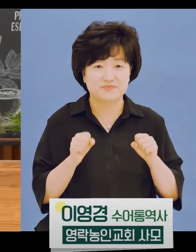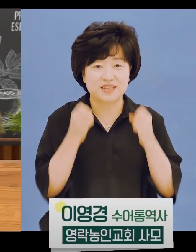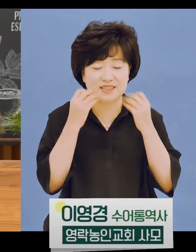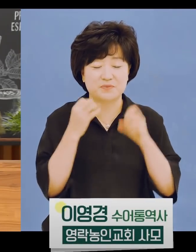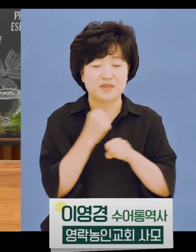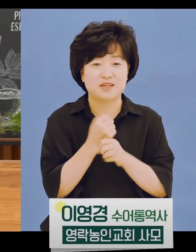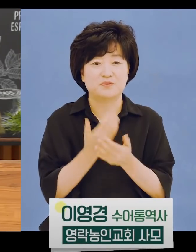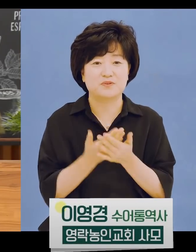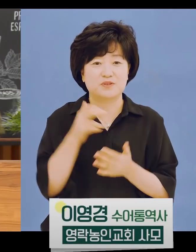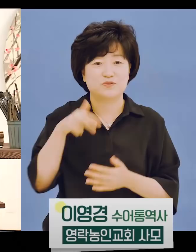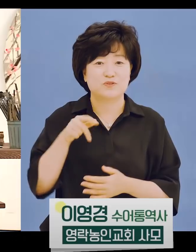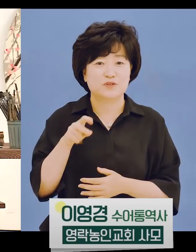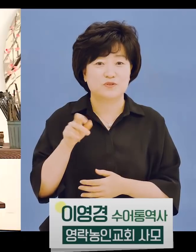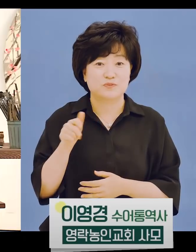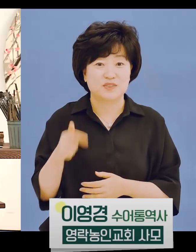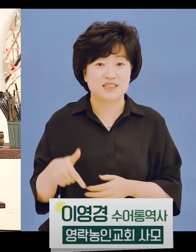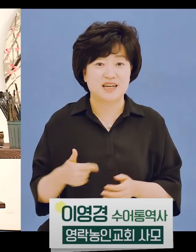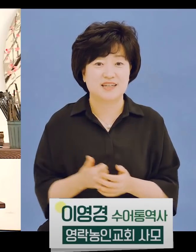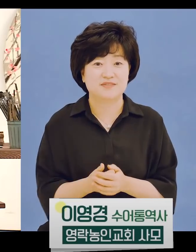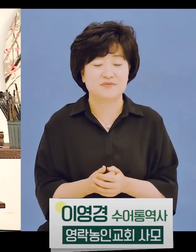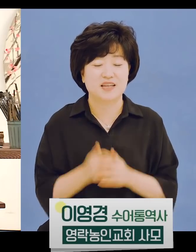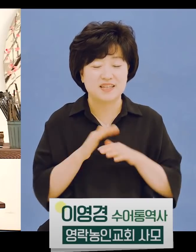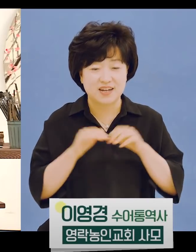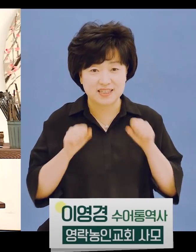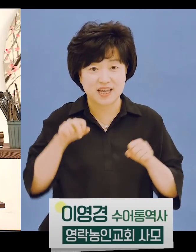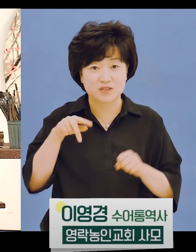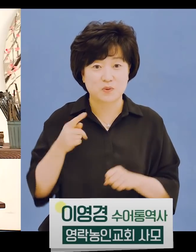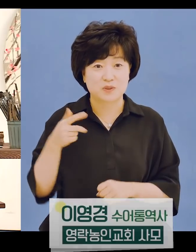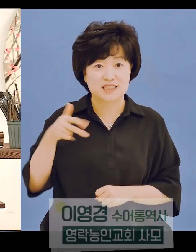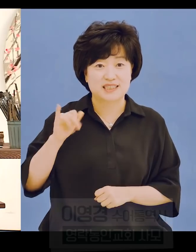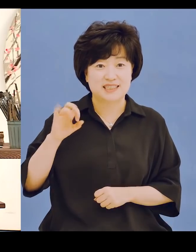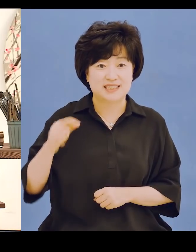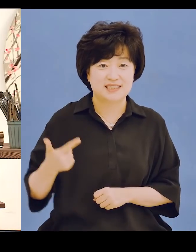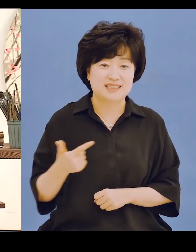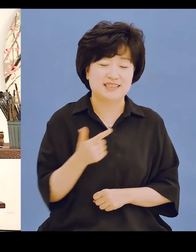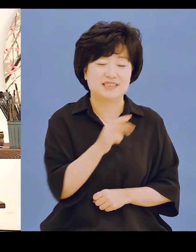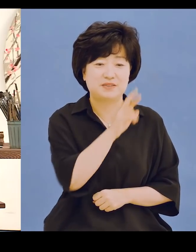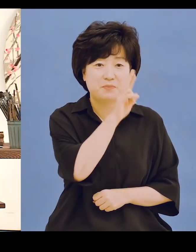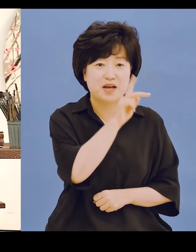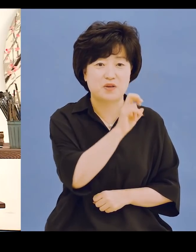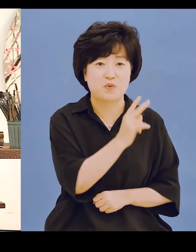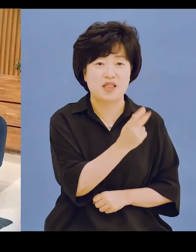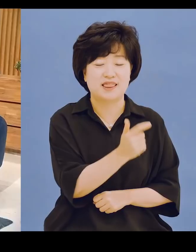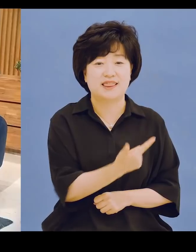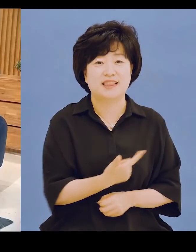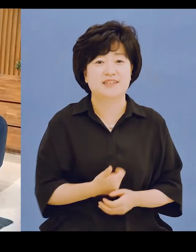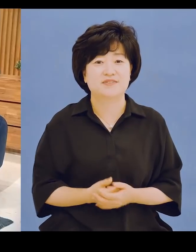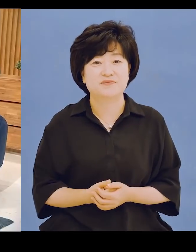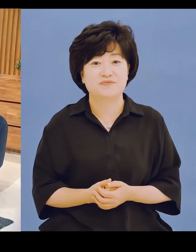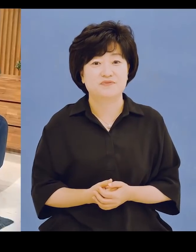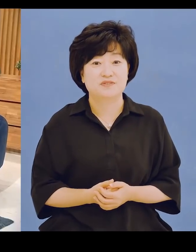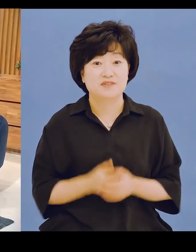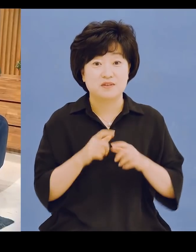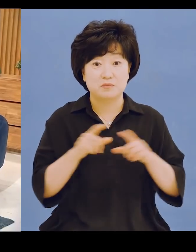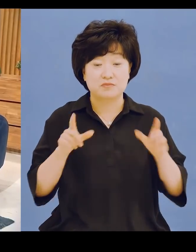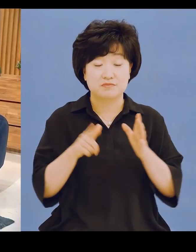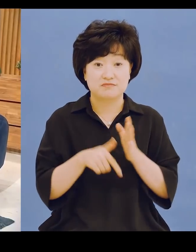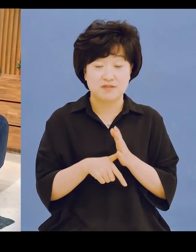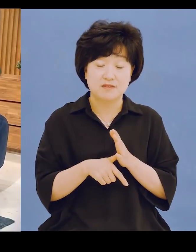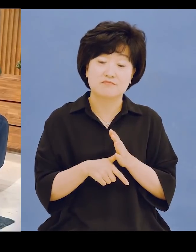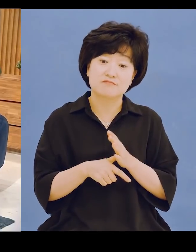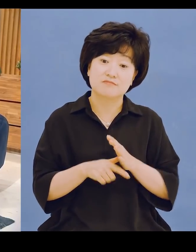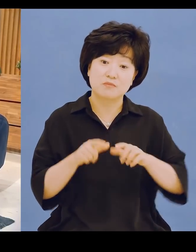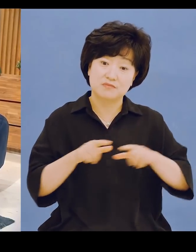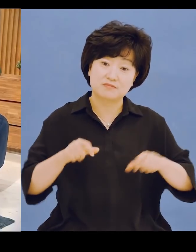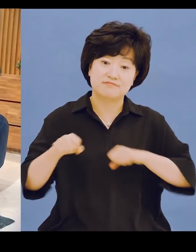안녕하세요. 새롭게 하소서 주영훈입니다. 안녕하세요. 송지은입니다. 안녕하세요. 박유환입니다. 우리가 평상시에 아무렇지 않게 했던